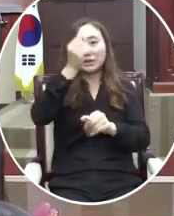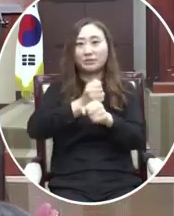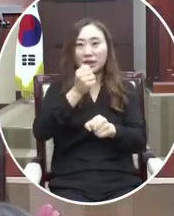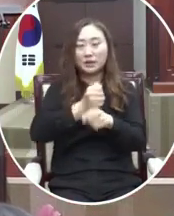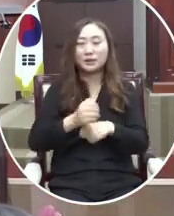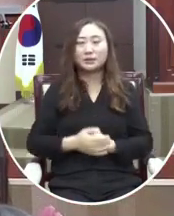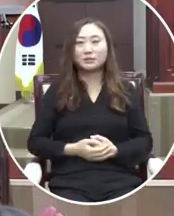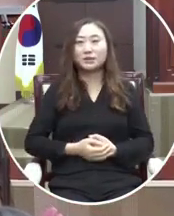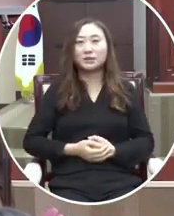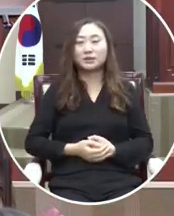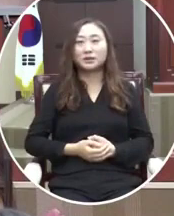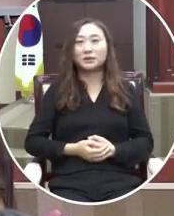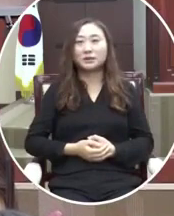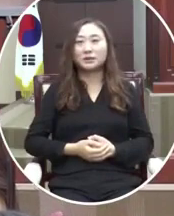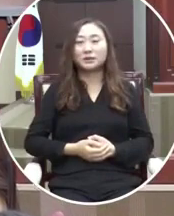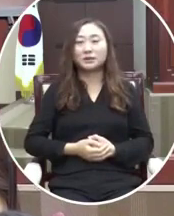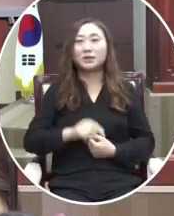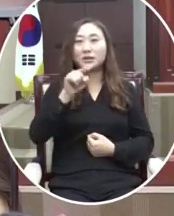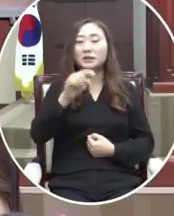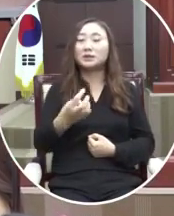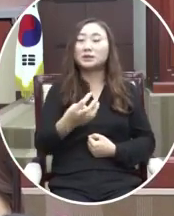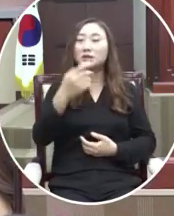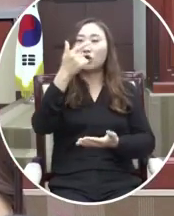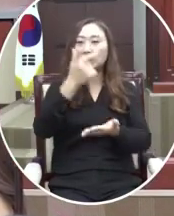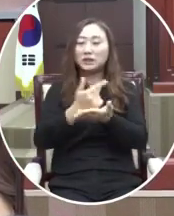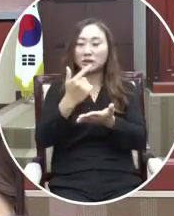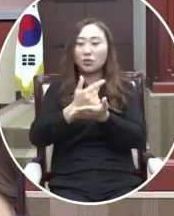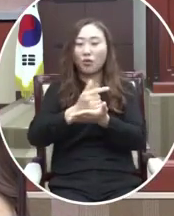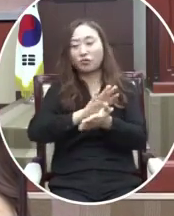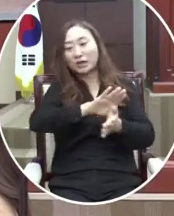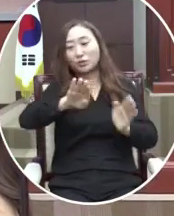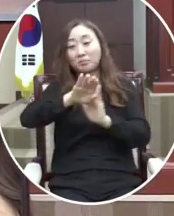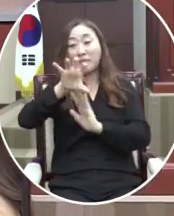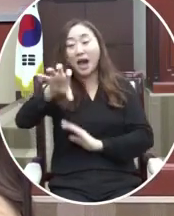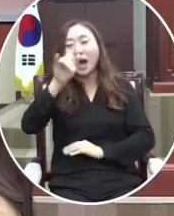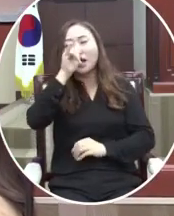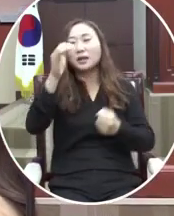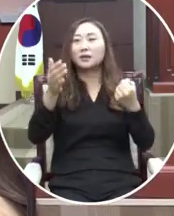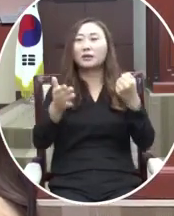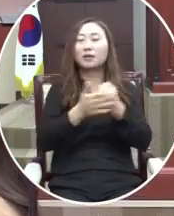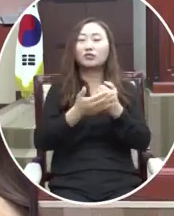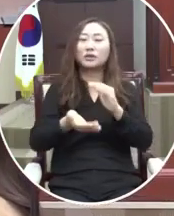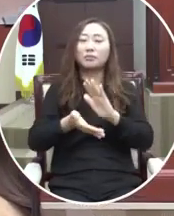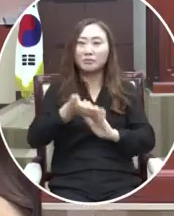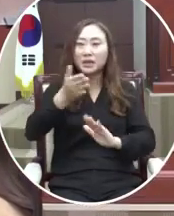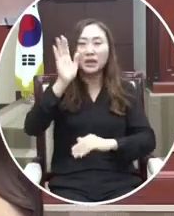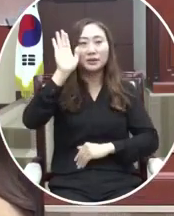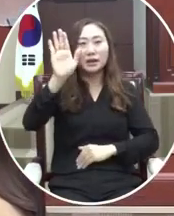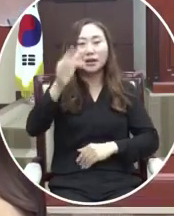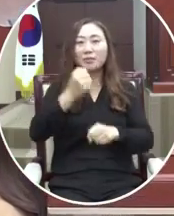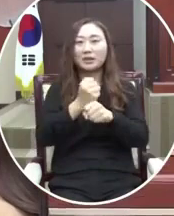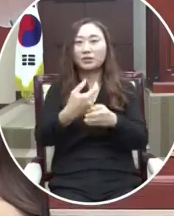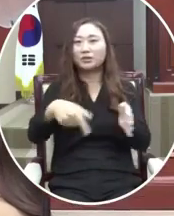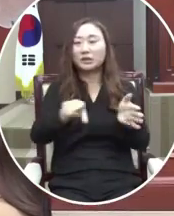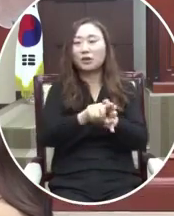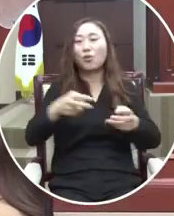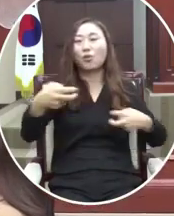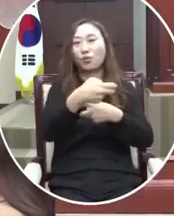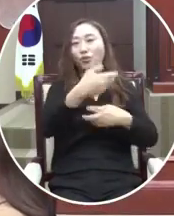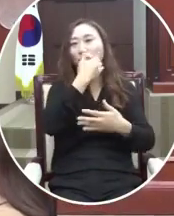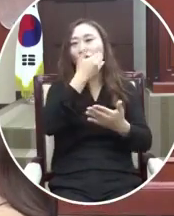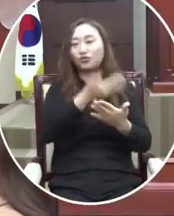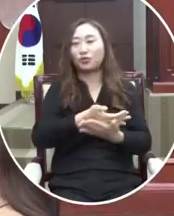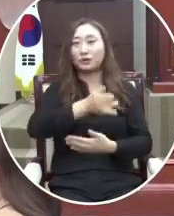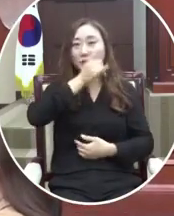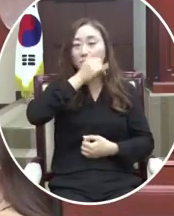나가겠습니다 서울 동북권에 치우친 지리적 여권을 극복하고 미래 산업 중심지로 도약하기 위해서는 교통 인프라